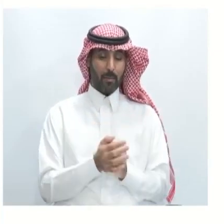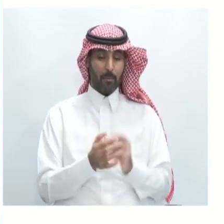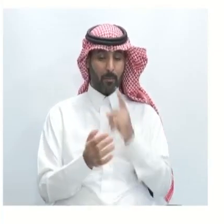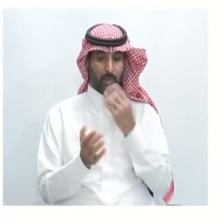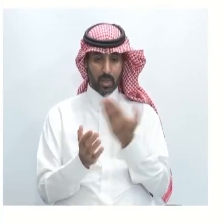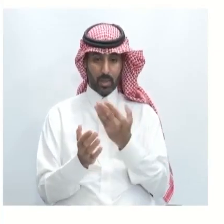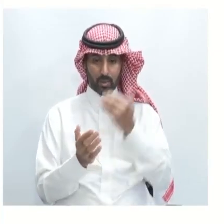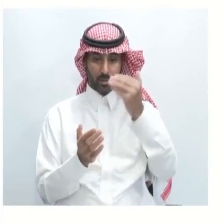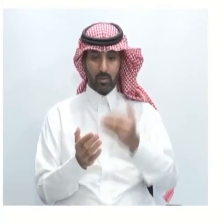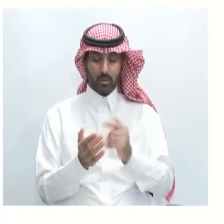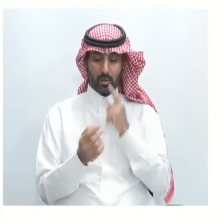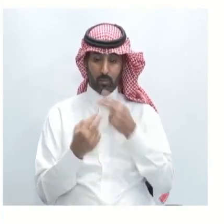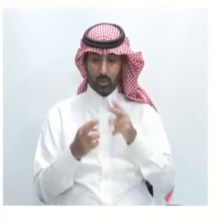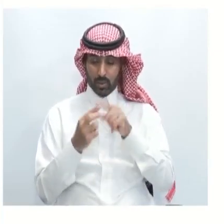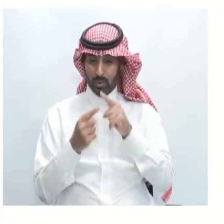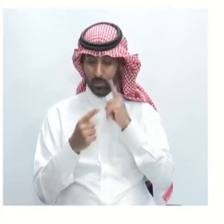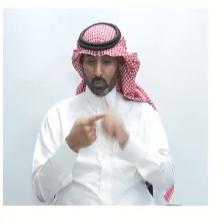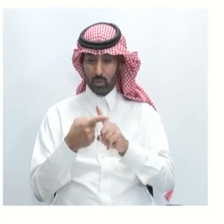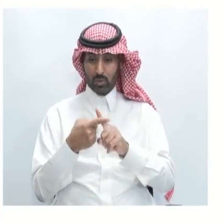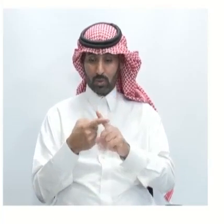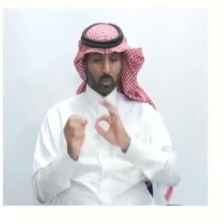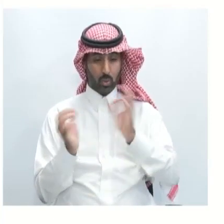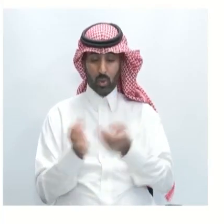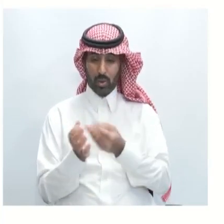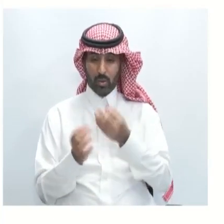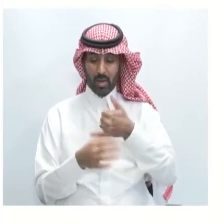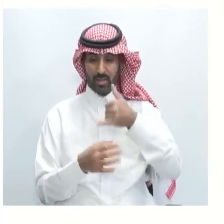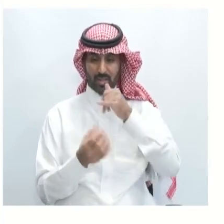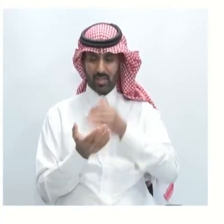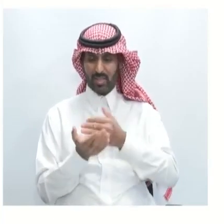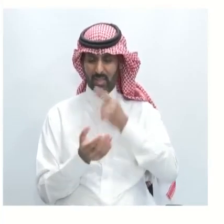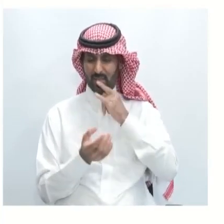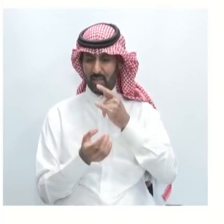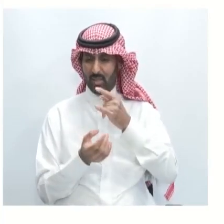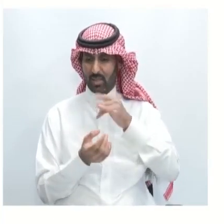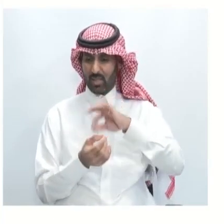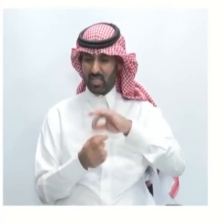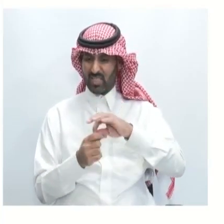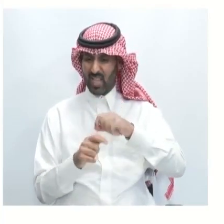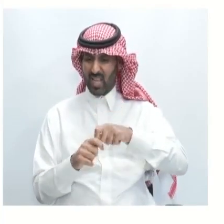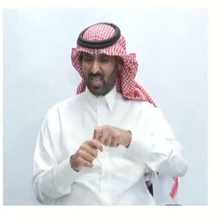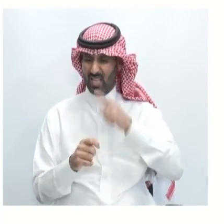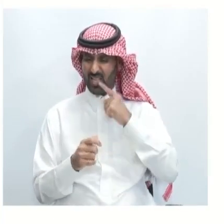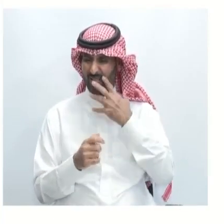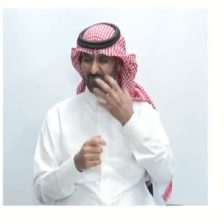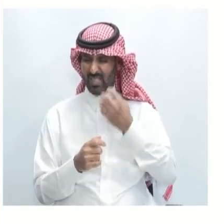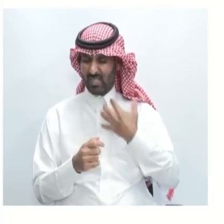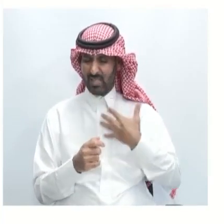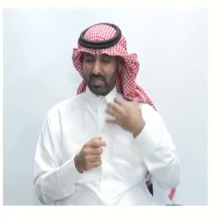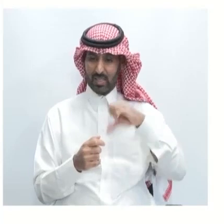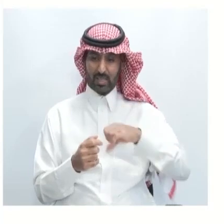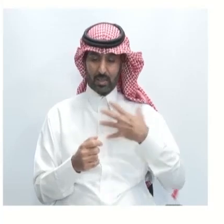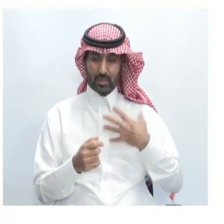نقرا مقدمه صغرى موجبه كل انواع الزيوت المهدرجه ضاره بالصحه